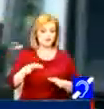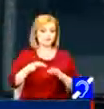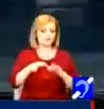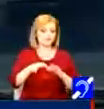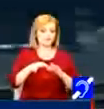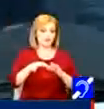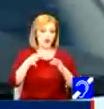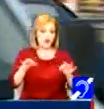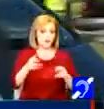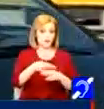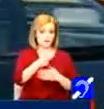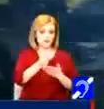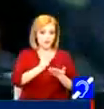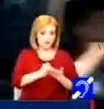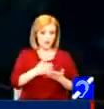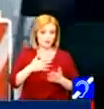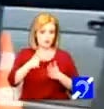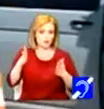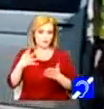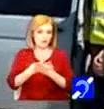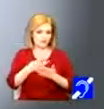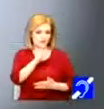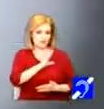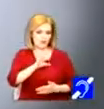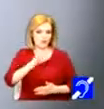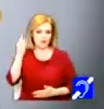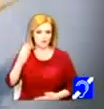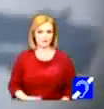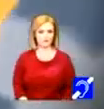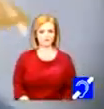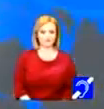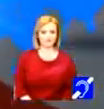într-o continuă dezvoltare pe axa europeană.